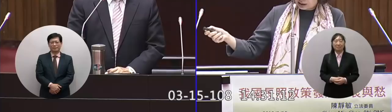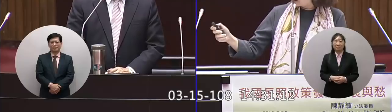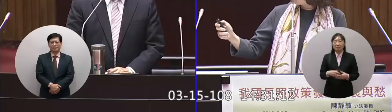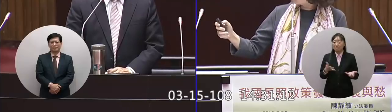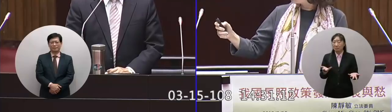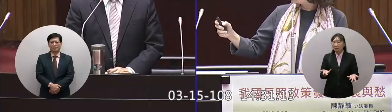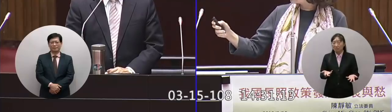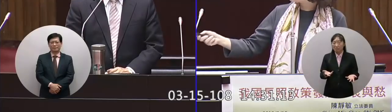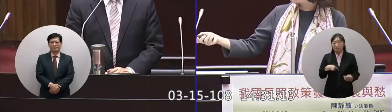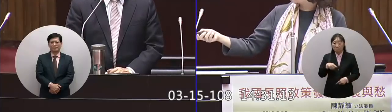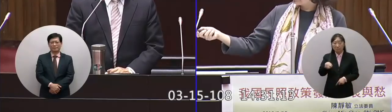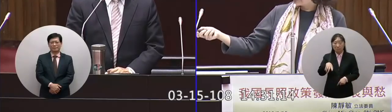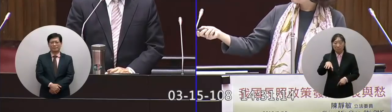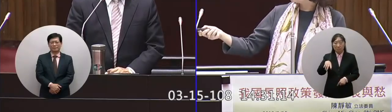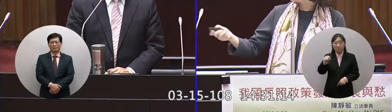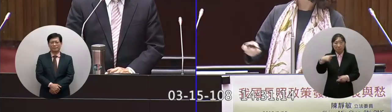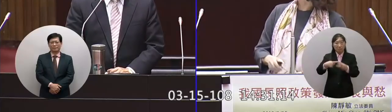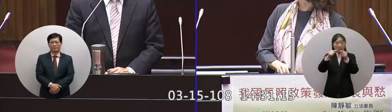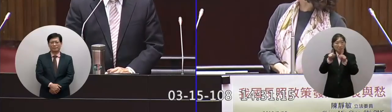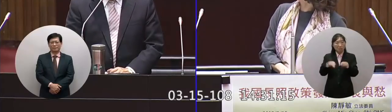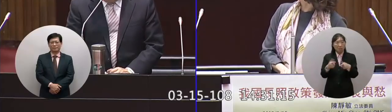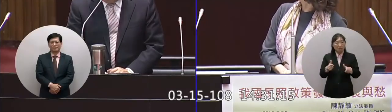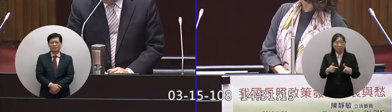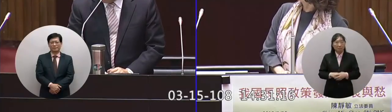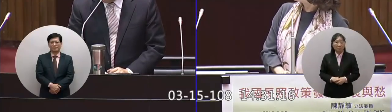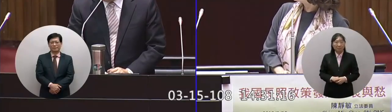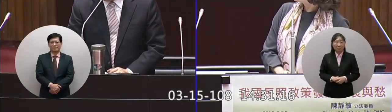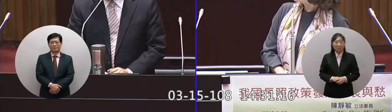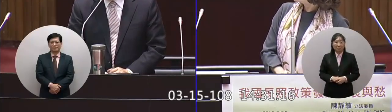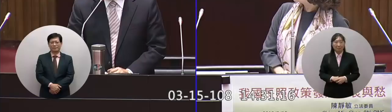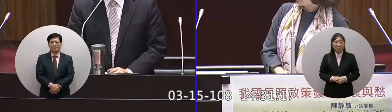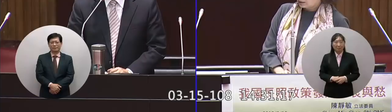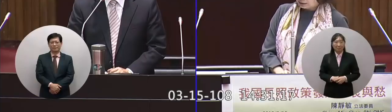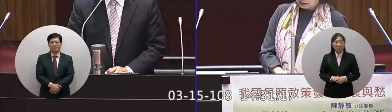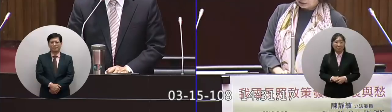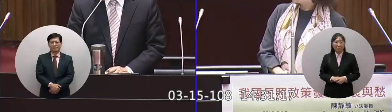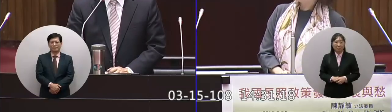哎，这个不是第一章哎，第一章的 PowerPoint